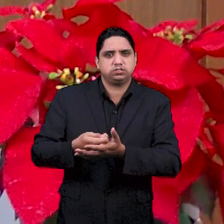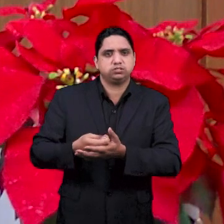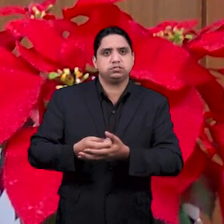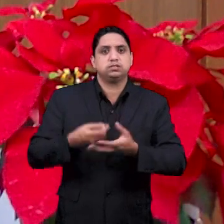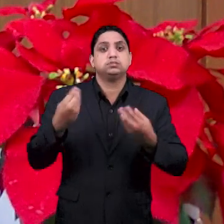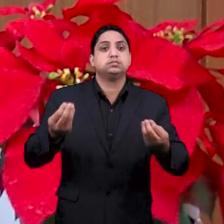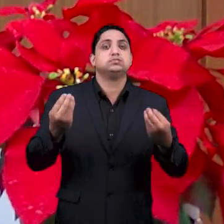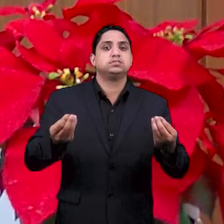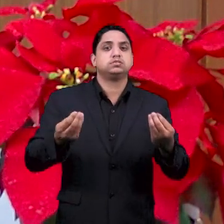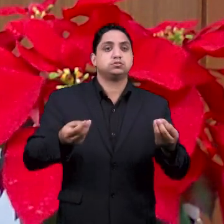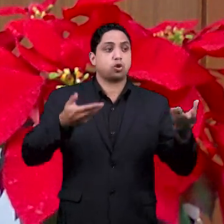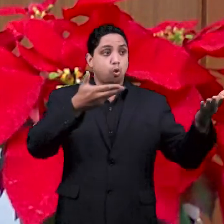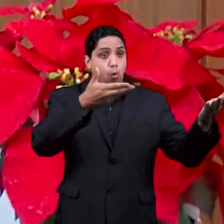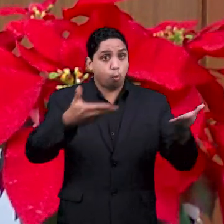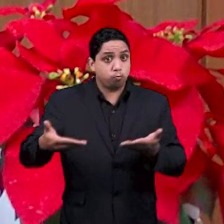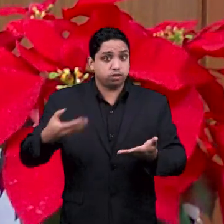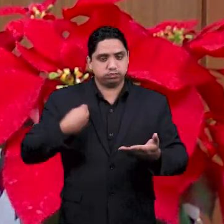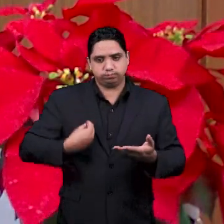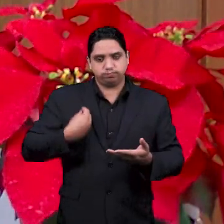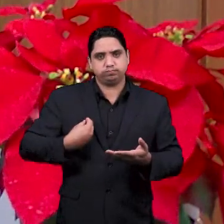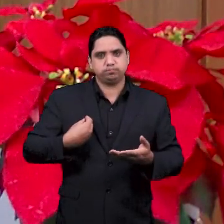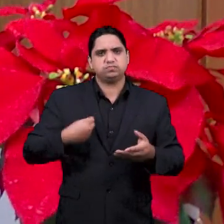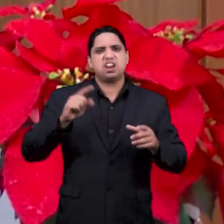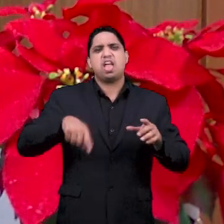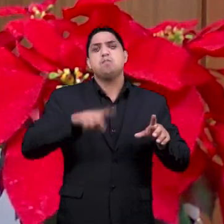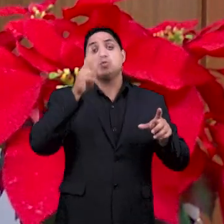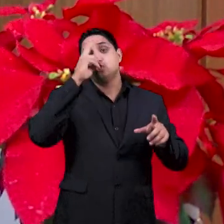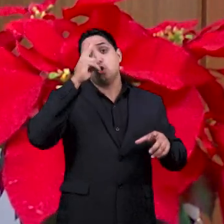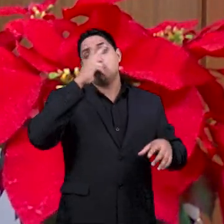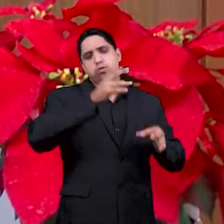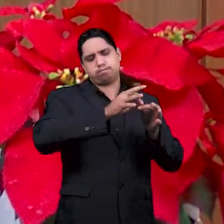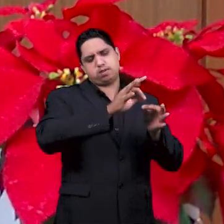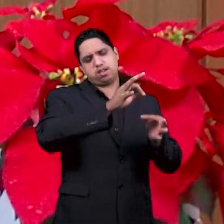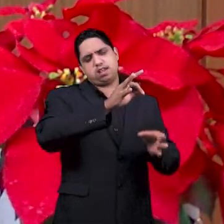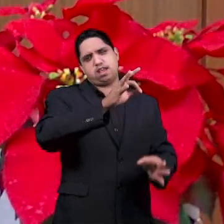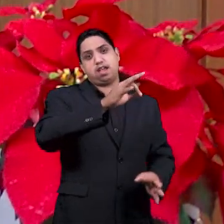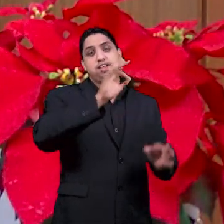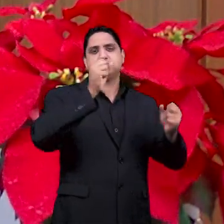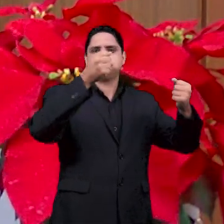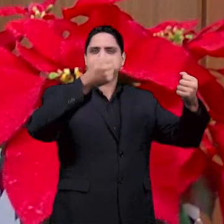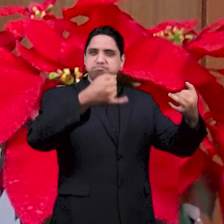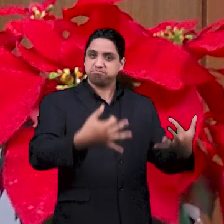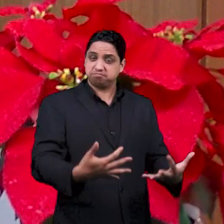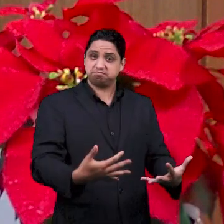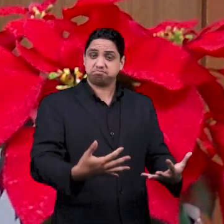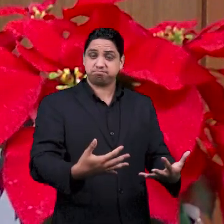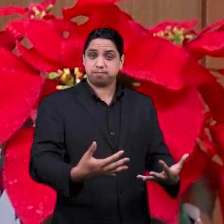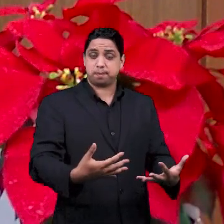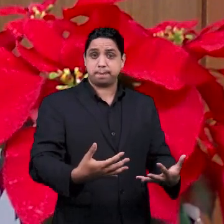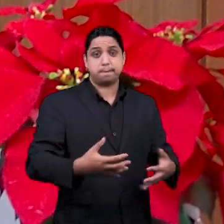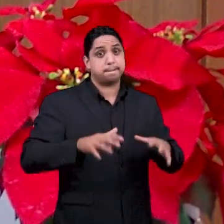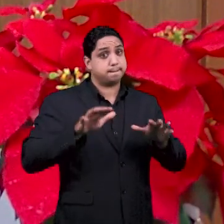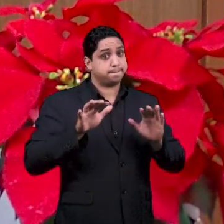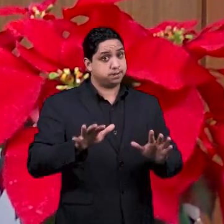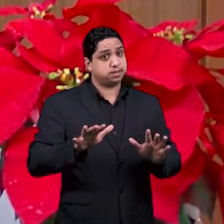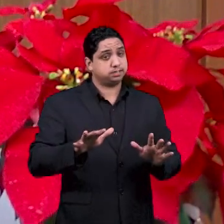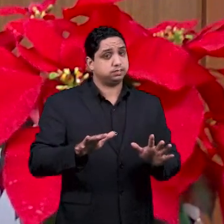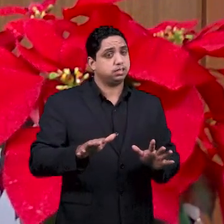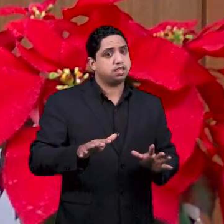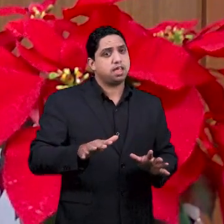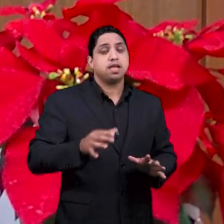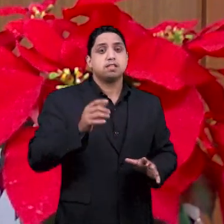праздничные для всех приглашенных. Это одно. проблема теперь, когда